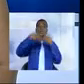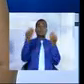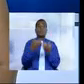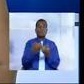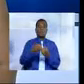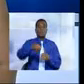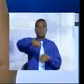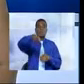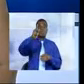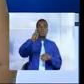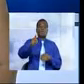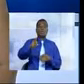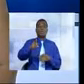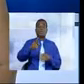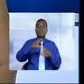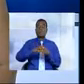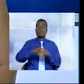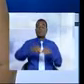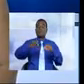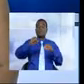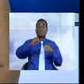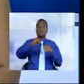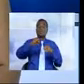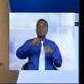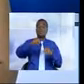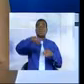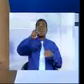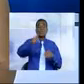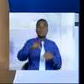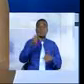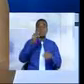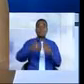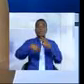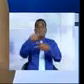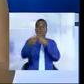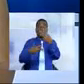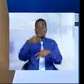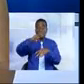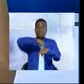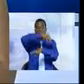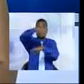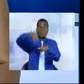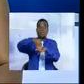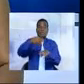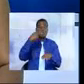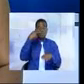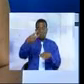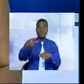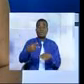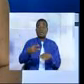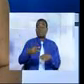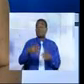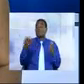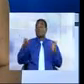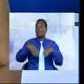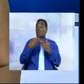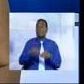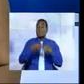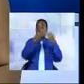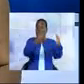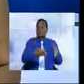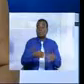San Pedro séjournent en ce moment au Mali pour 5 jours. Une mission pour rendre visible le corridor Bamako-San Pedro, nous